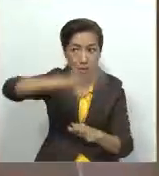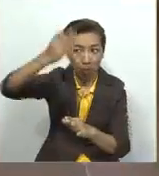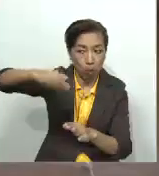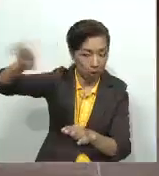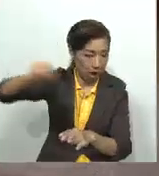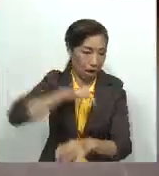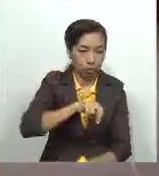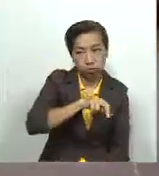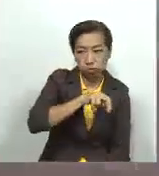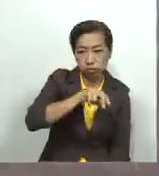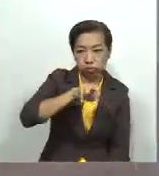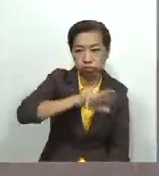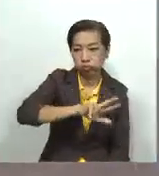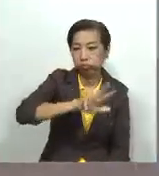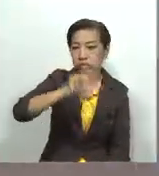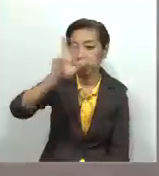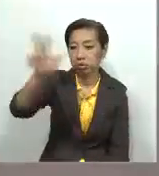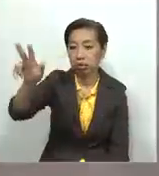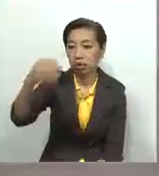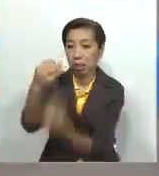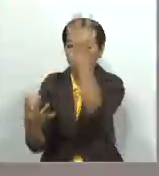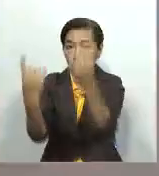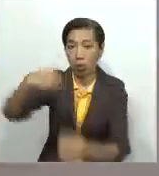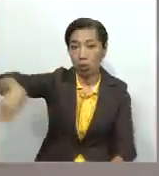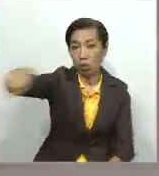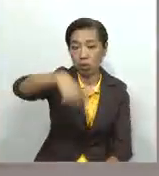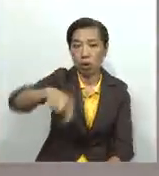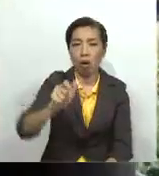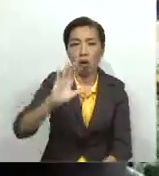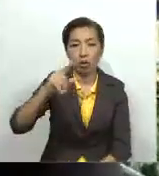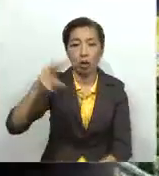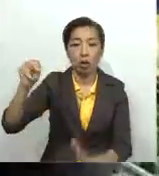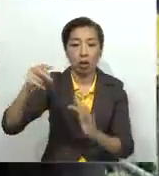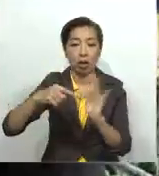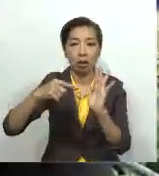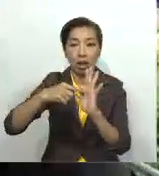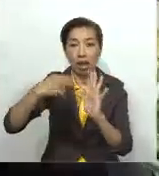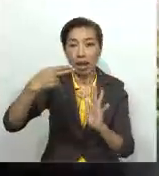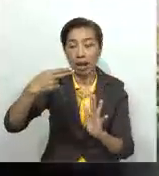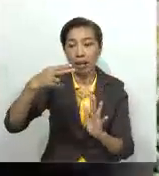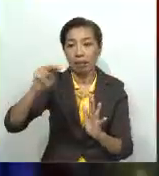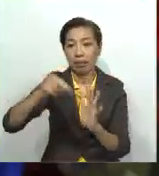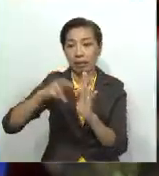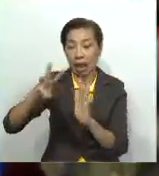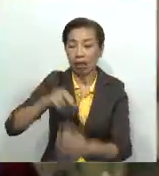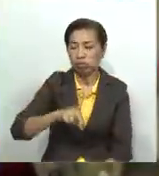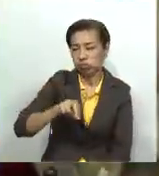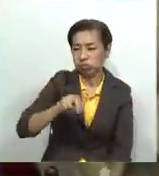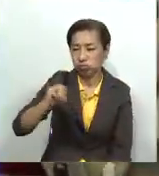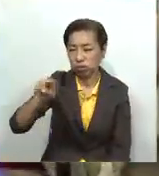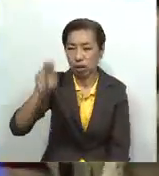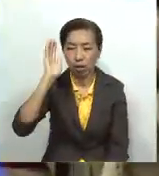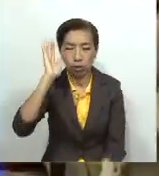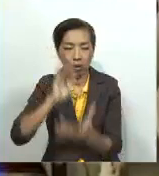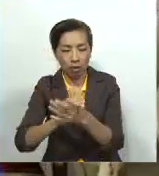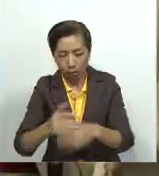อึ่งบนภูผาจิตห้วยสนามทรายในเขตอุทยานแห่งชาติน้ำหนาวแต่ว่าพอขึ้นไปได้ระยะหนึ่งเนี่ยสามีก็เจ็บขาเดินไม่ไห